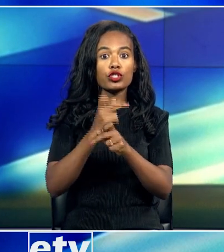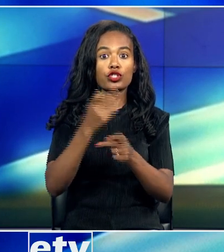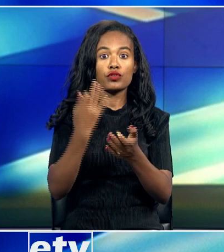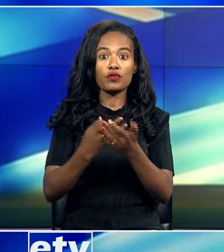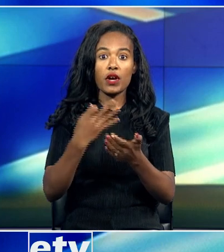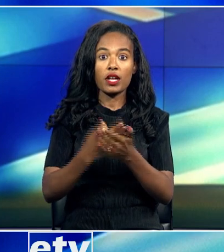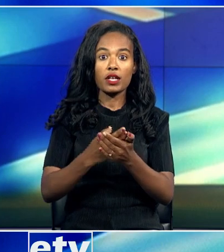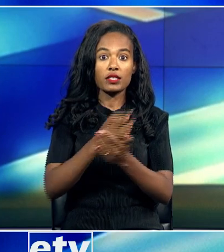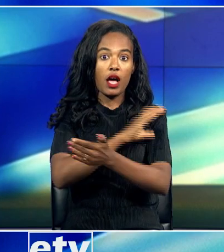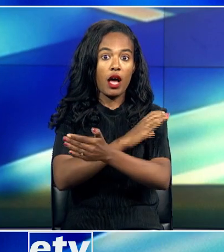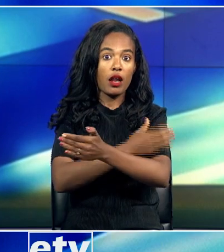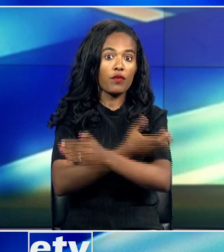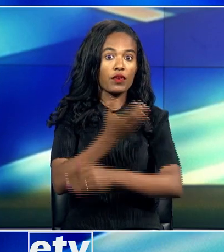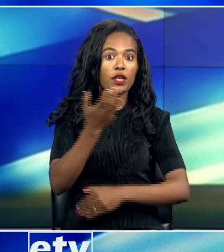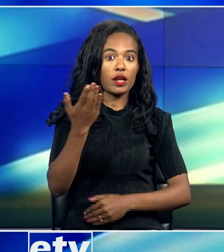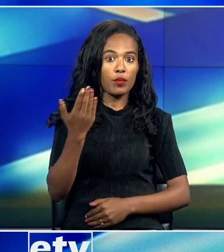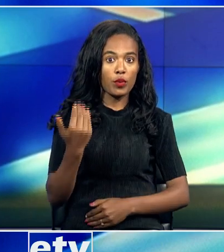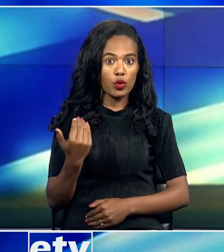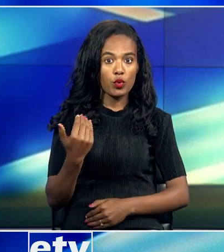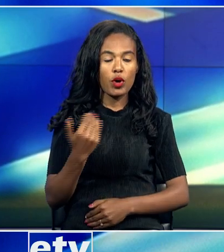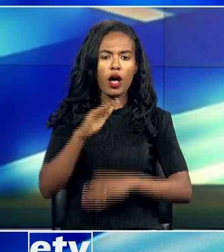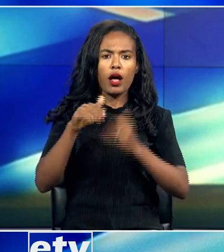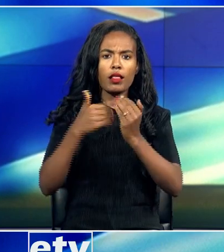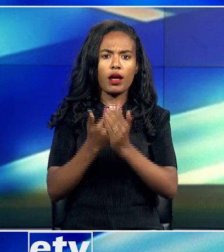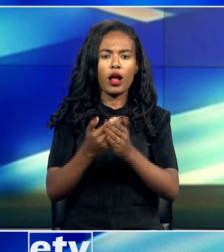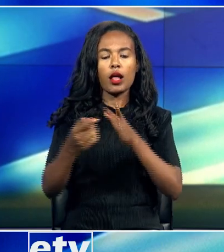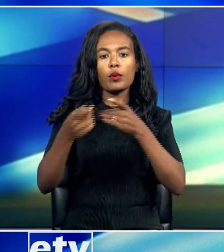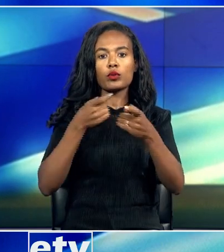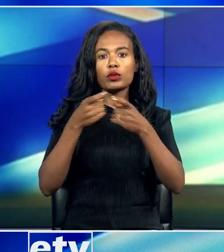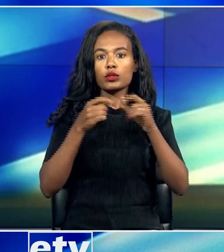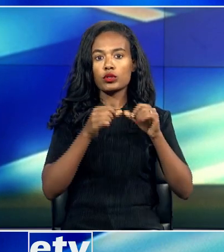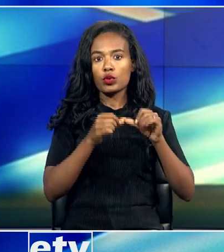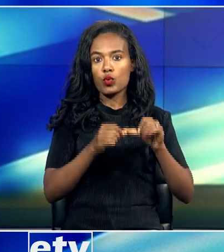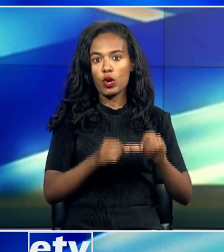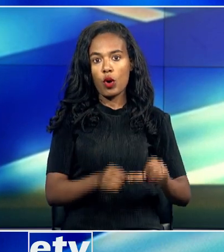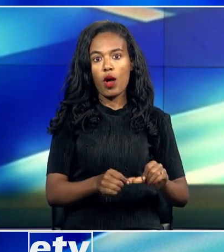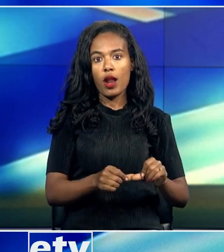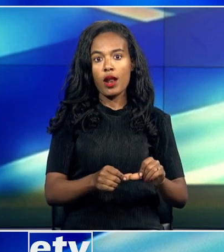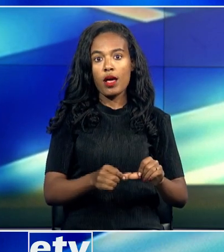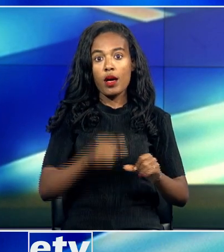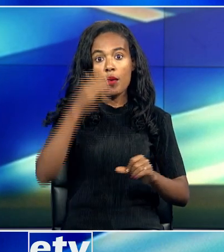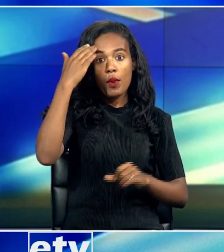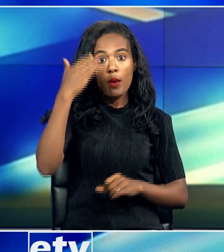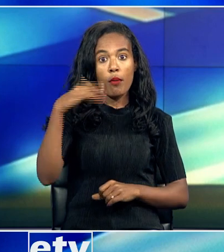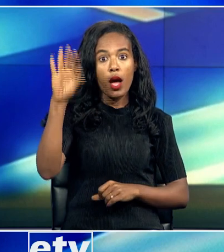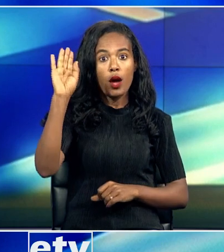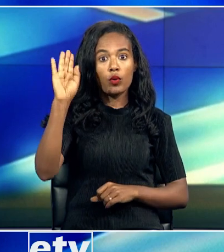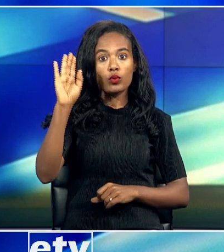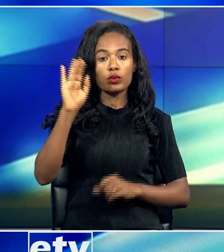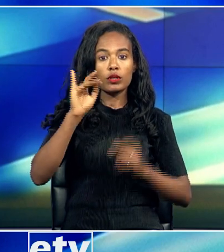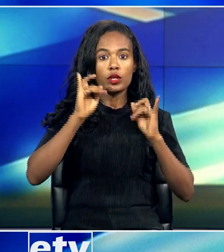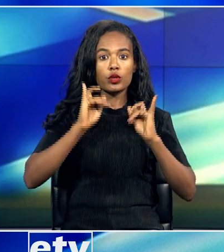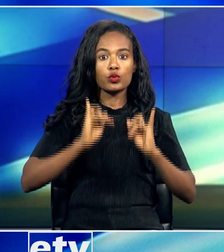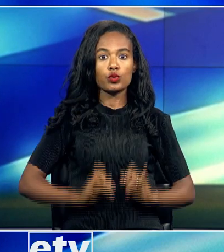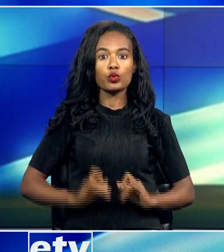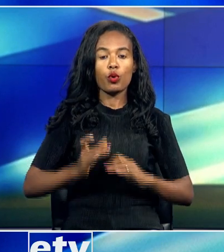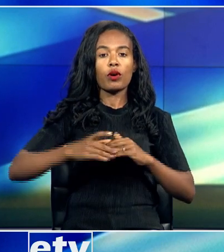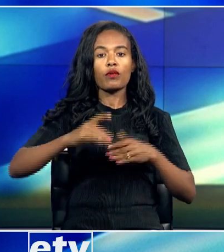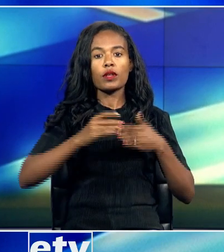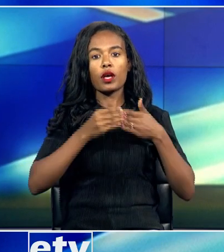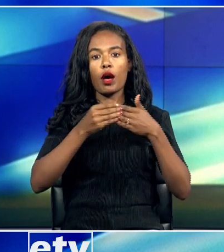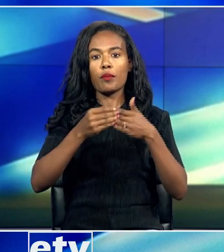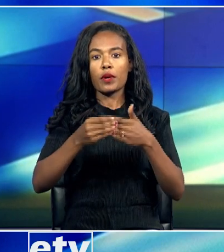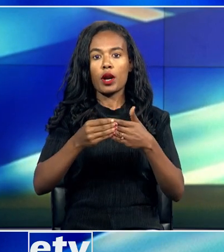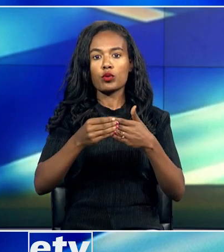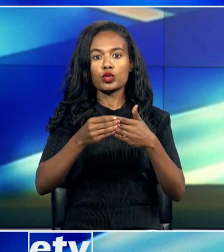ኃላፊ የነበሩ አጠቃላይ በቁጥጥር ስር ውለዋል። በማያውቁት ለጁንታው ከፍተኛ